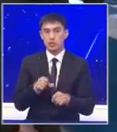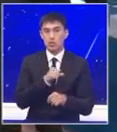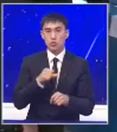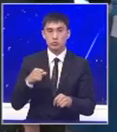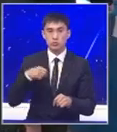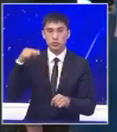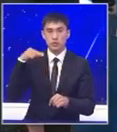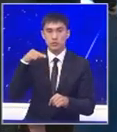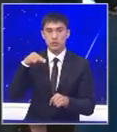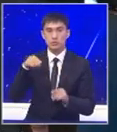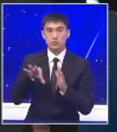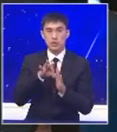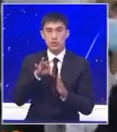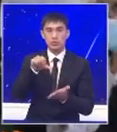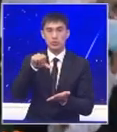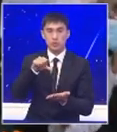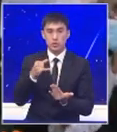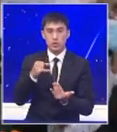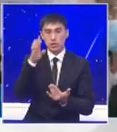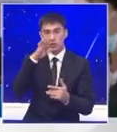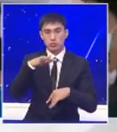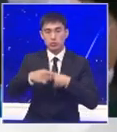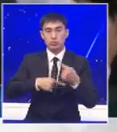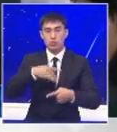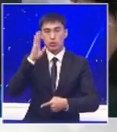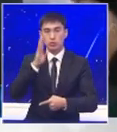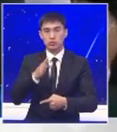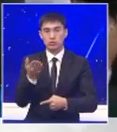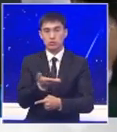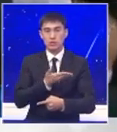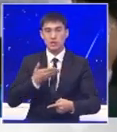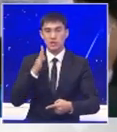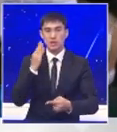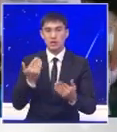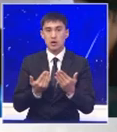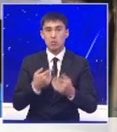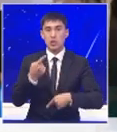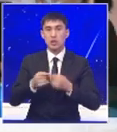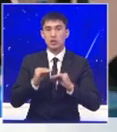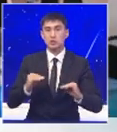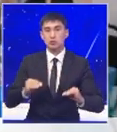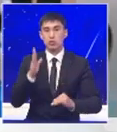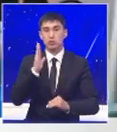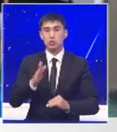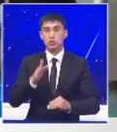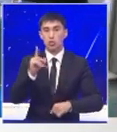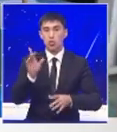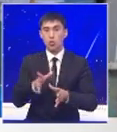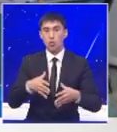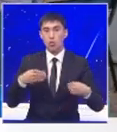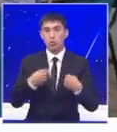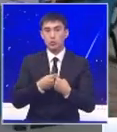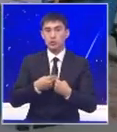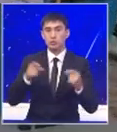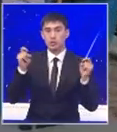Өзіміздің президентімізді сайлап тұрмыз отбасымызбен. Я өзіміздің болашағымыз үшін, мына келе жатқан ұрпақтың болашағы үшін, келешегі үшін